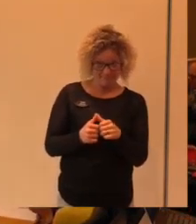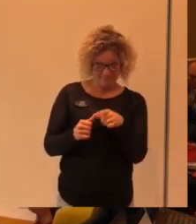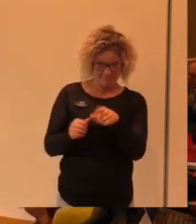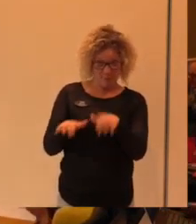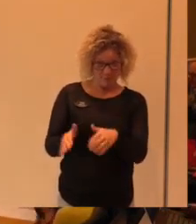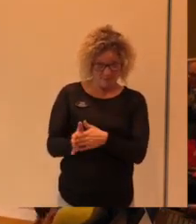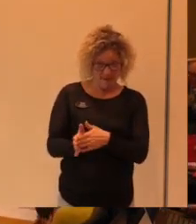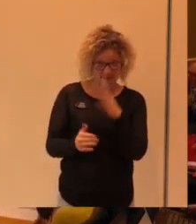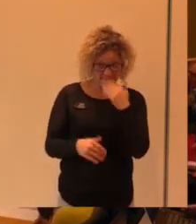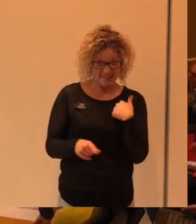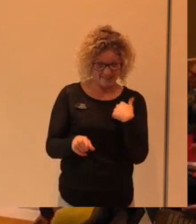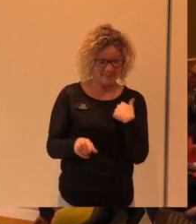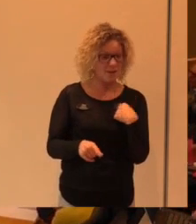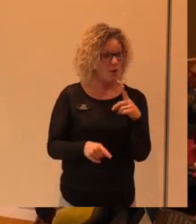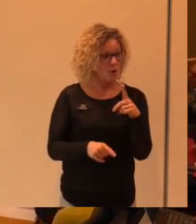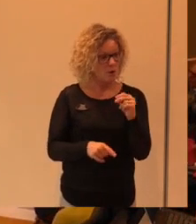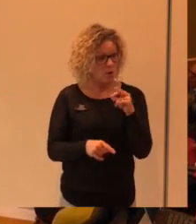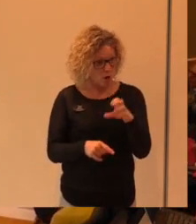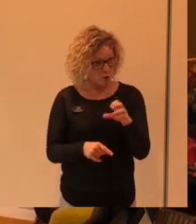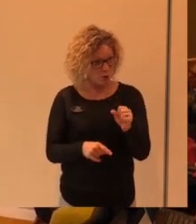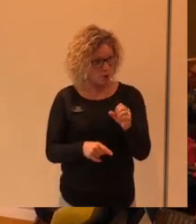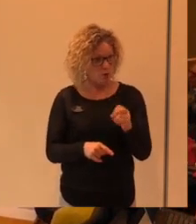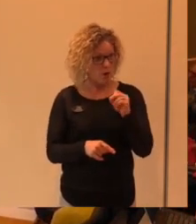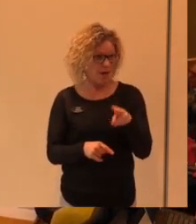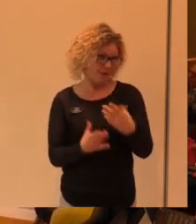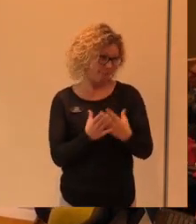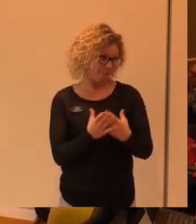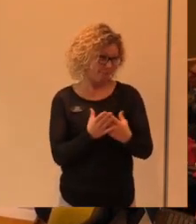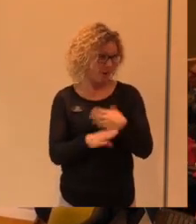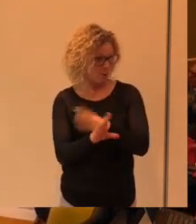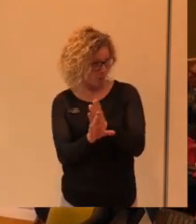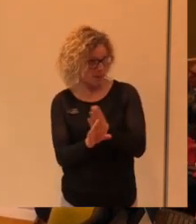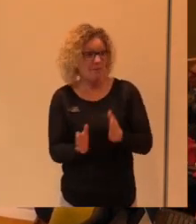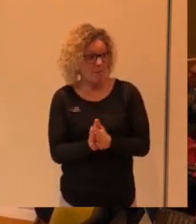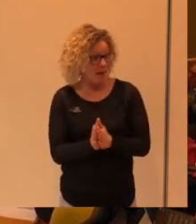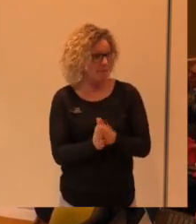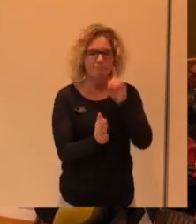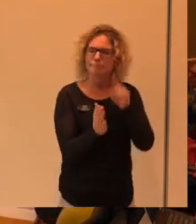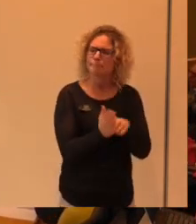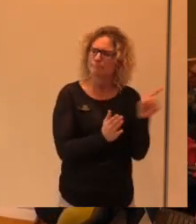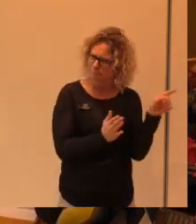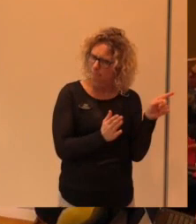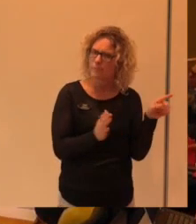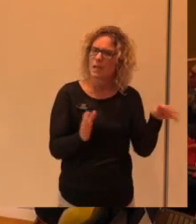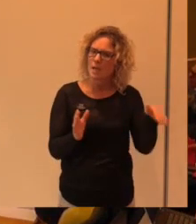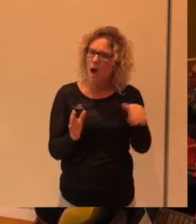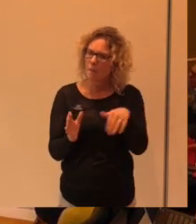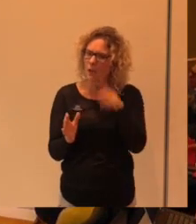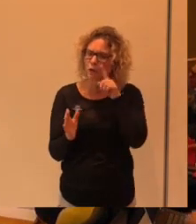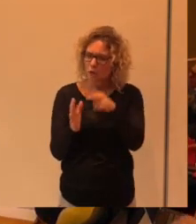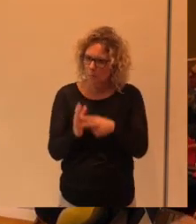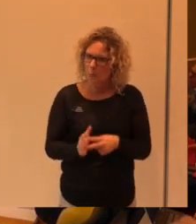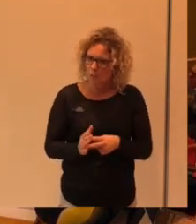också med. Och Lars-Göran som föreläste i förmiddags. Syftet med det här var att samla in